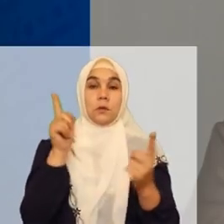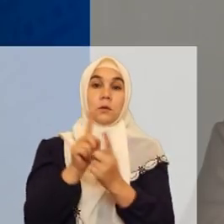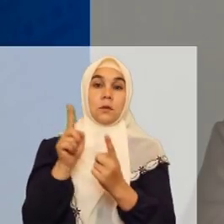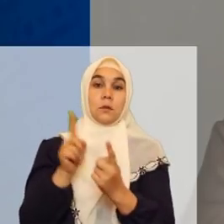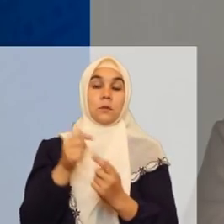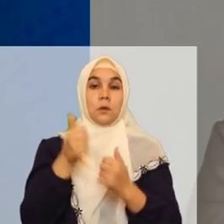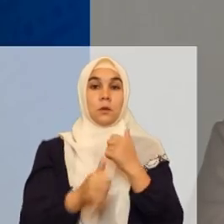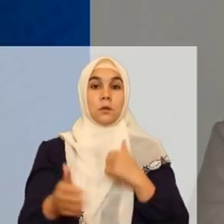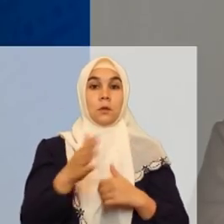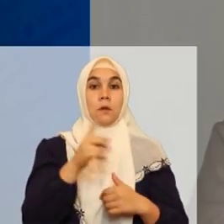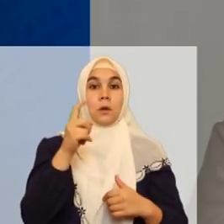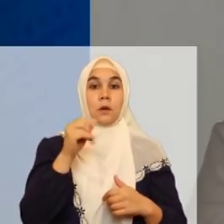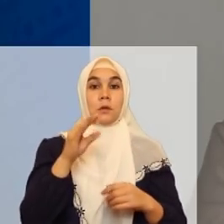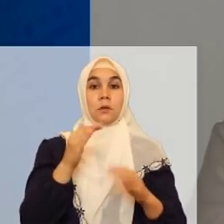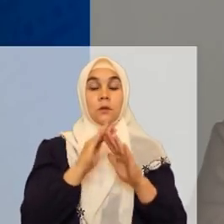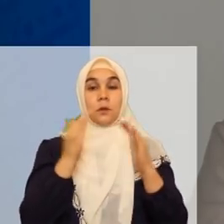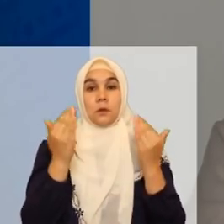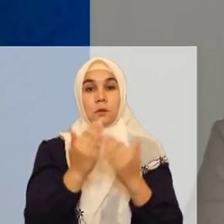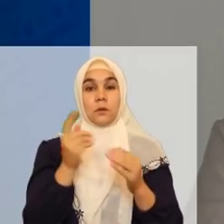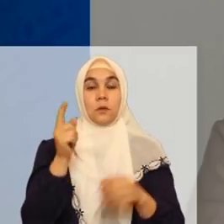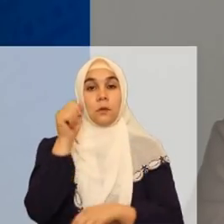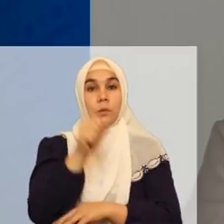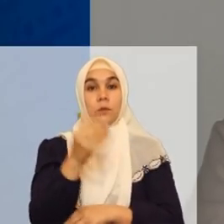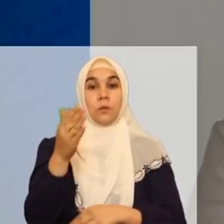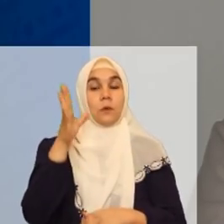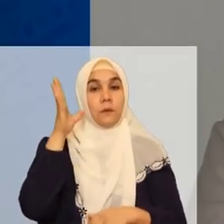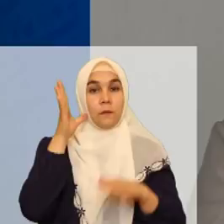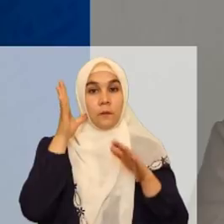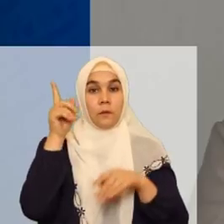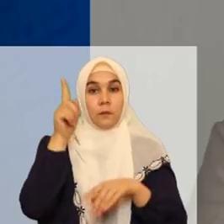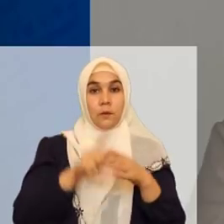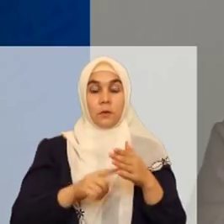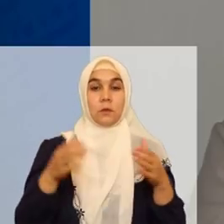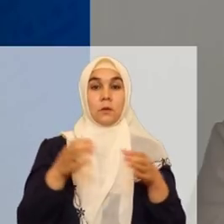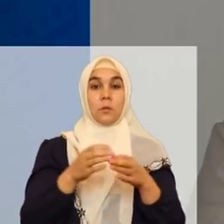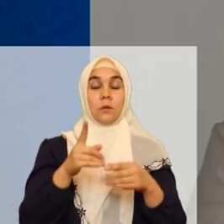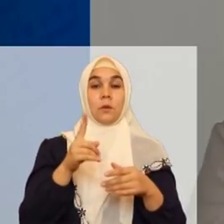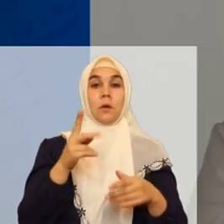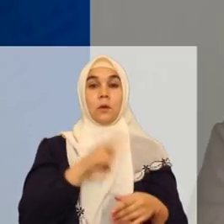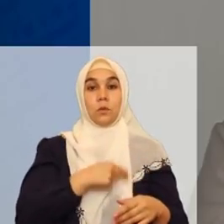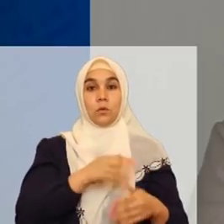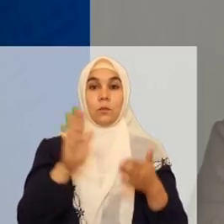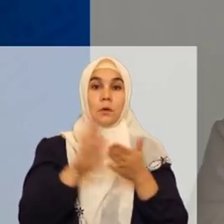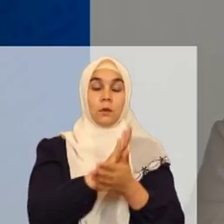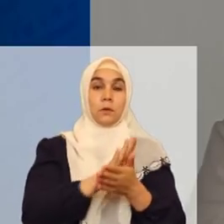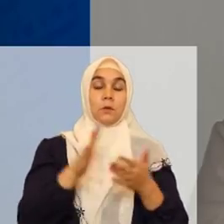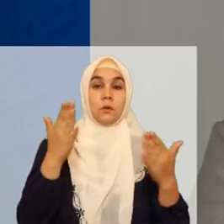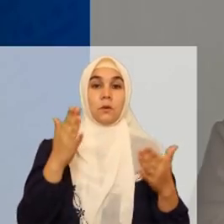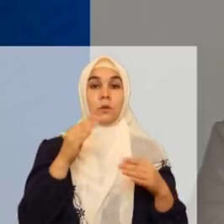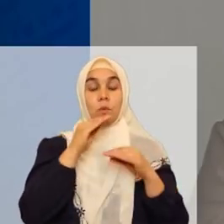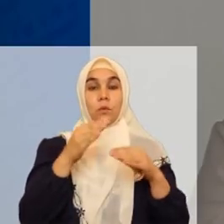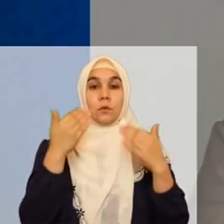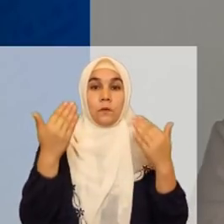uchrashuvimizda haj ibodatining mu'min musulmonlar qalbi poklanishi uchun,